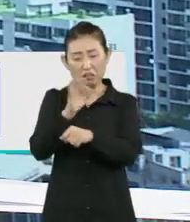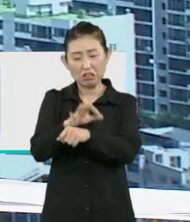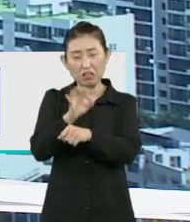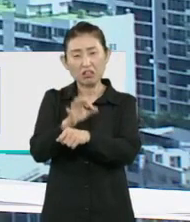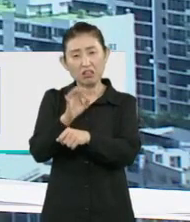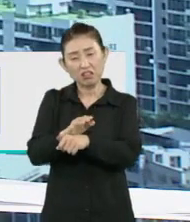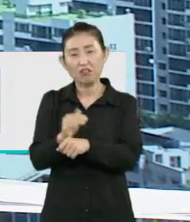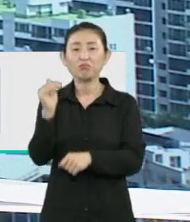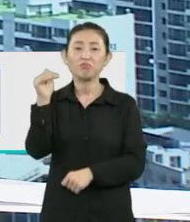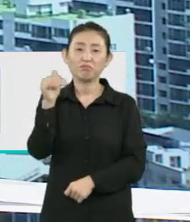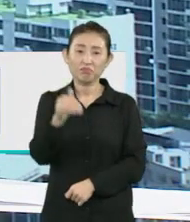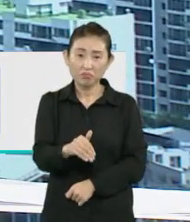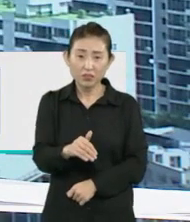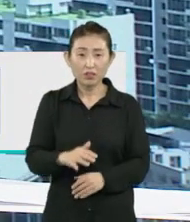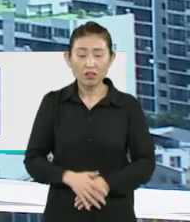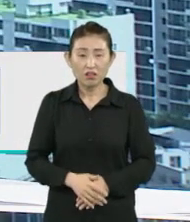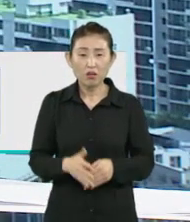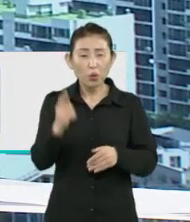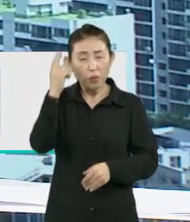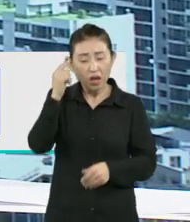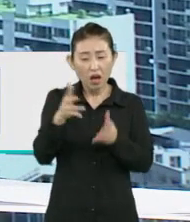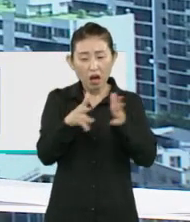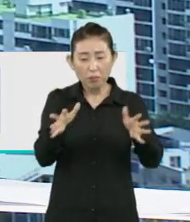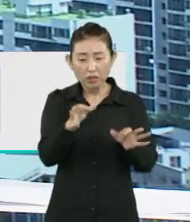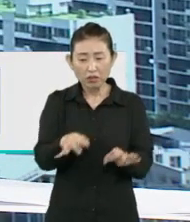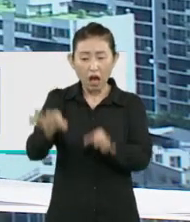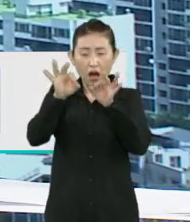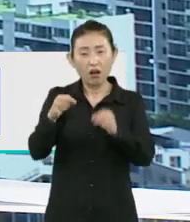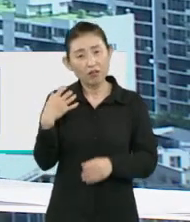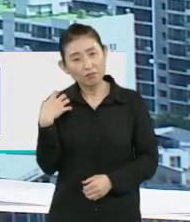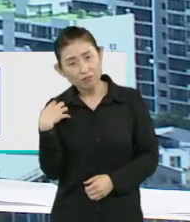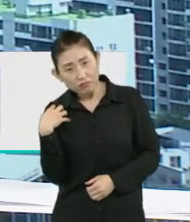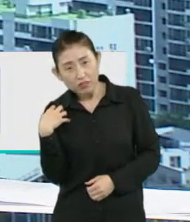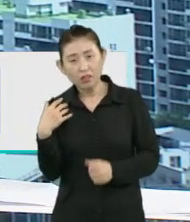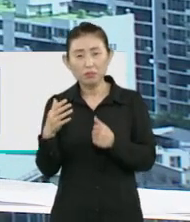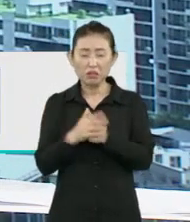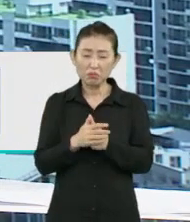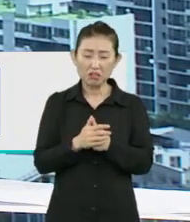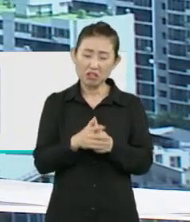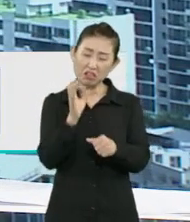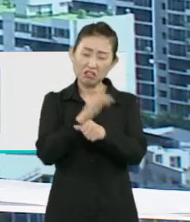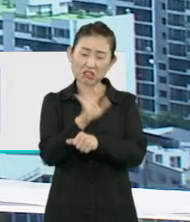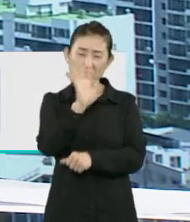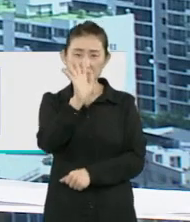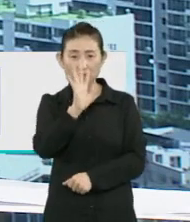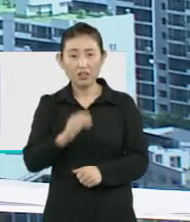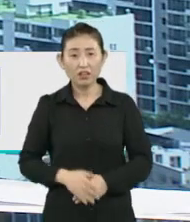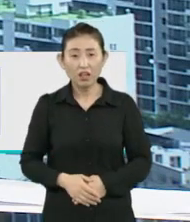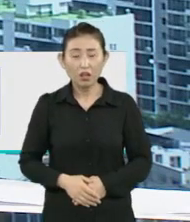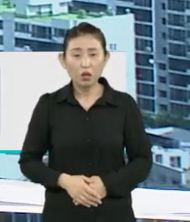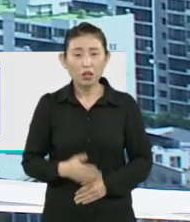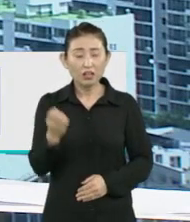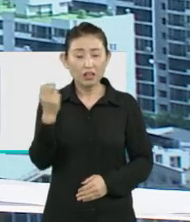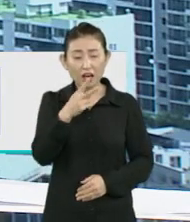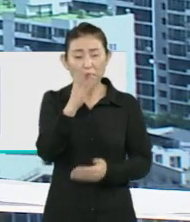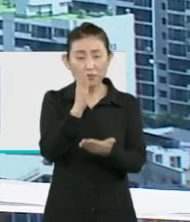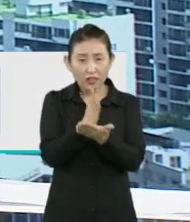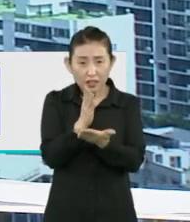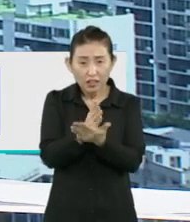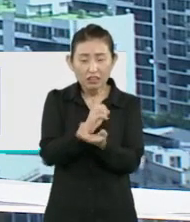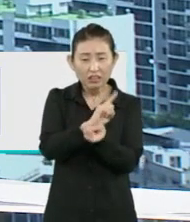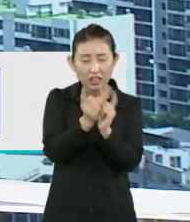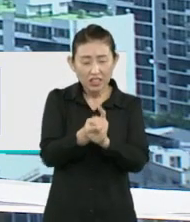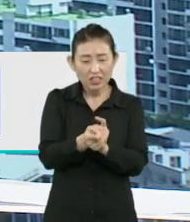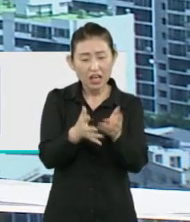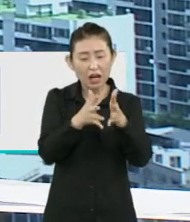분위기인데요 단기 급등에 따른 가격 부담으로 매수 저항 심리가 생겼고 청약 되기 수요가 많아지면서 거래도